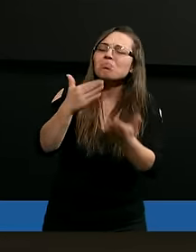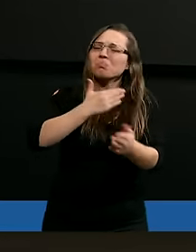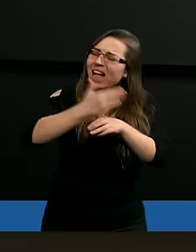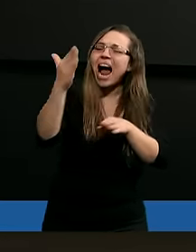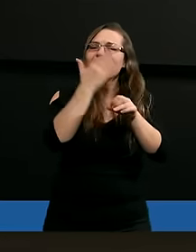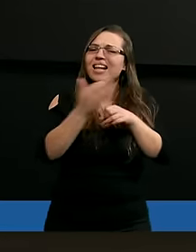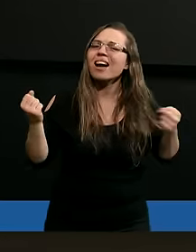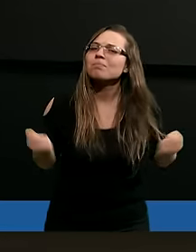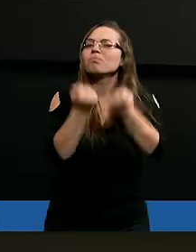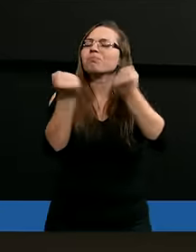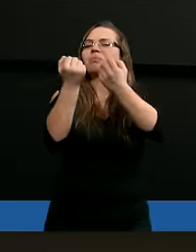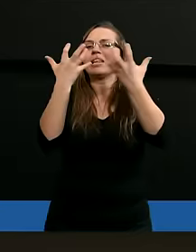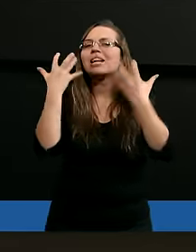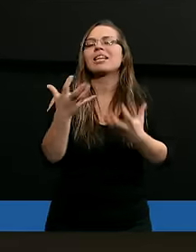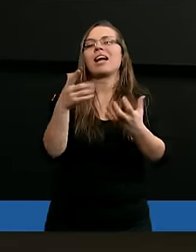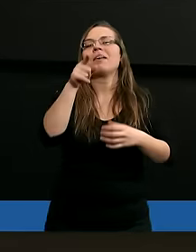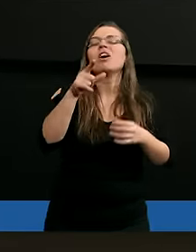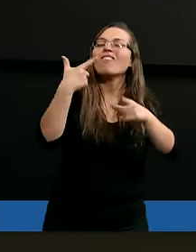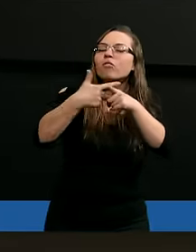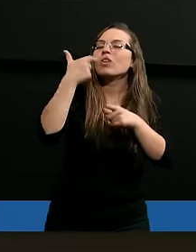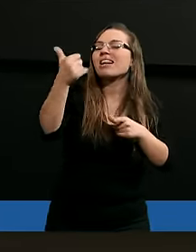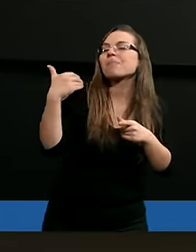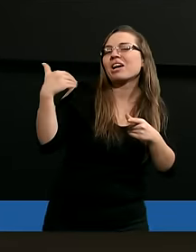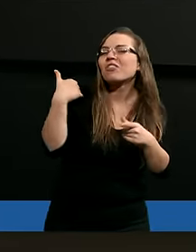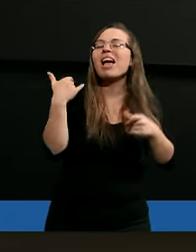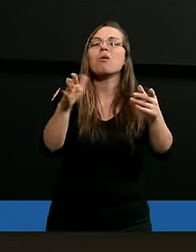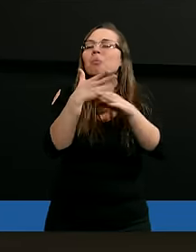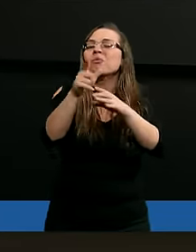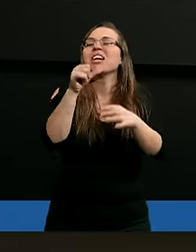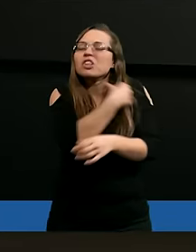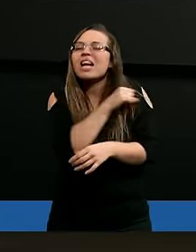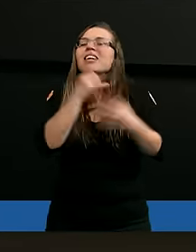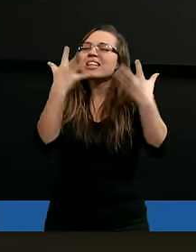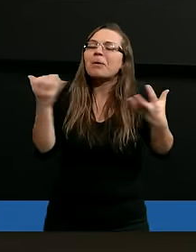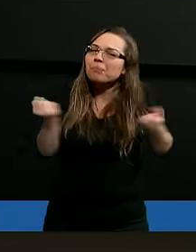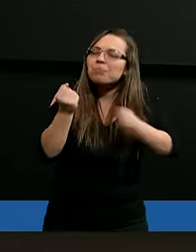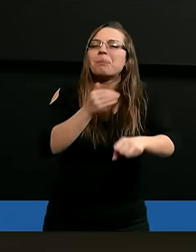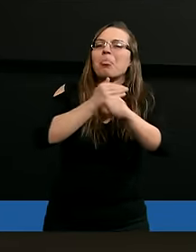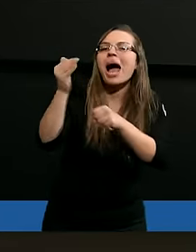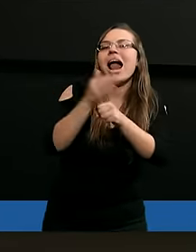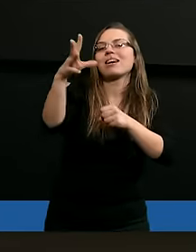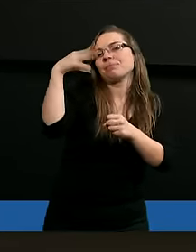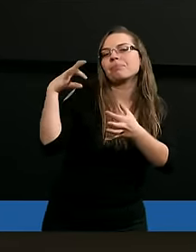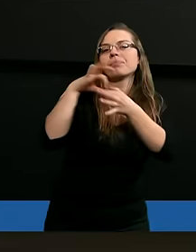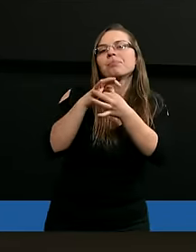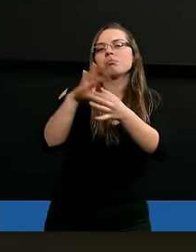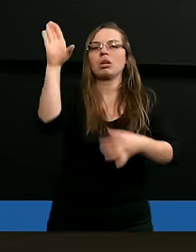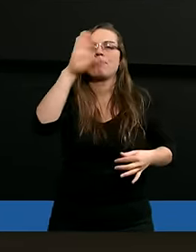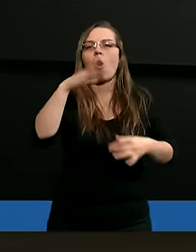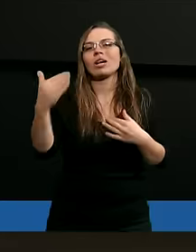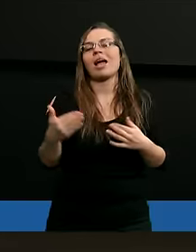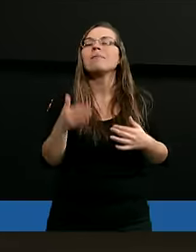dalej z Tobą, więc ten pielgrzym XXI wieku, który pomimo wszystko idzie dalej, myślę, że to